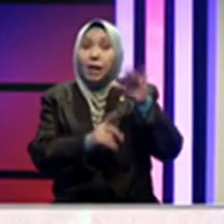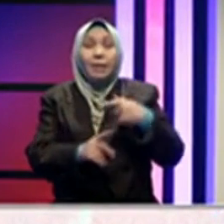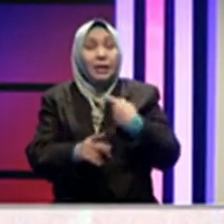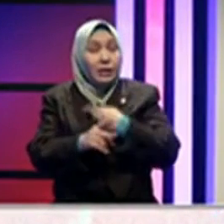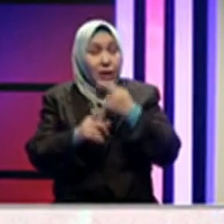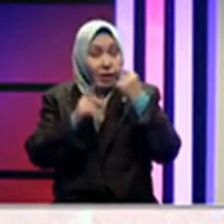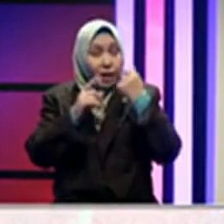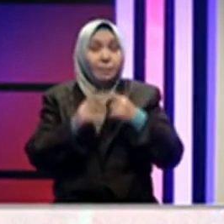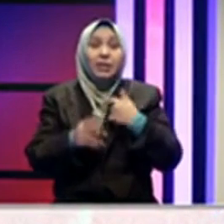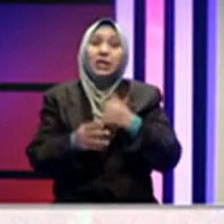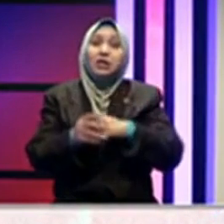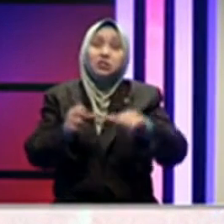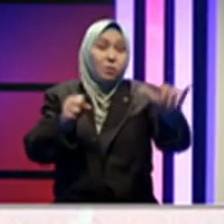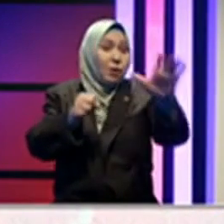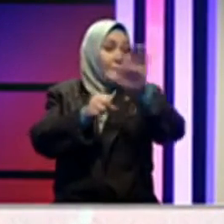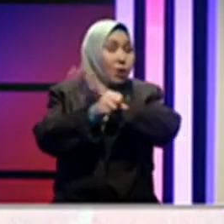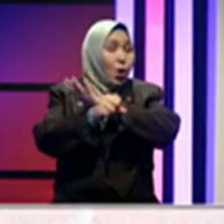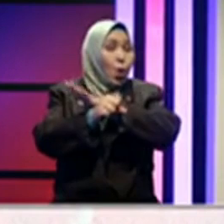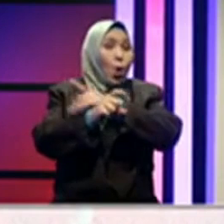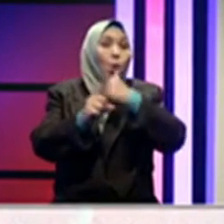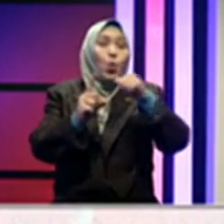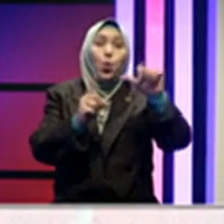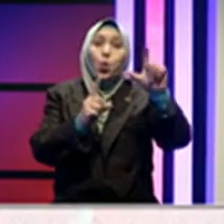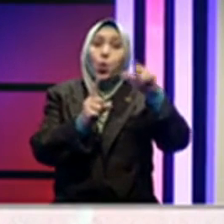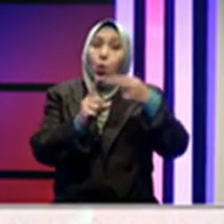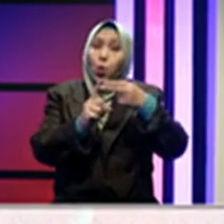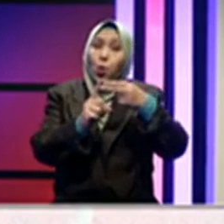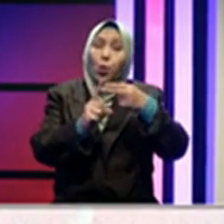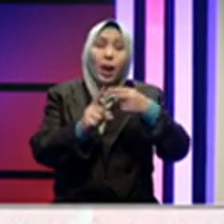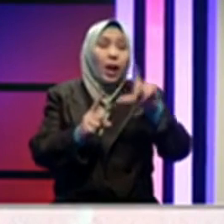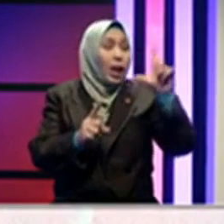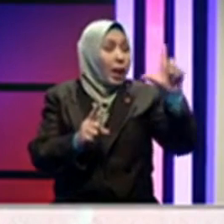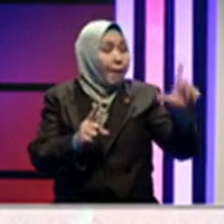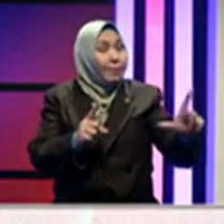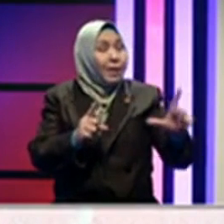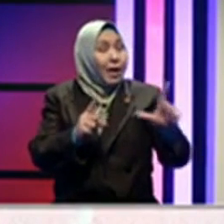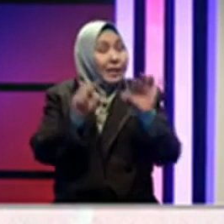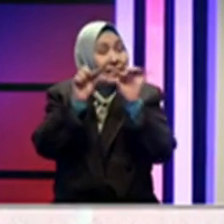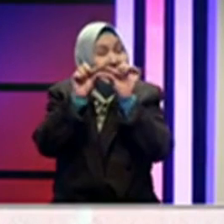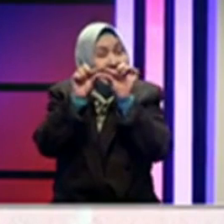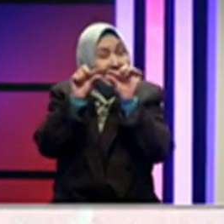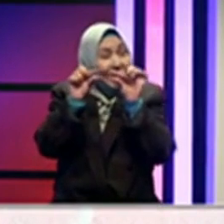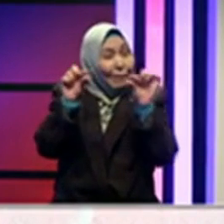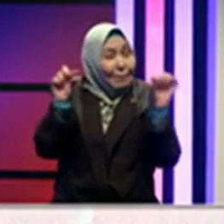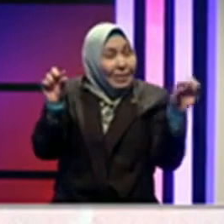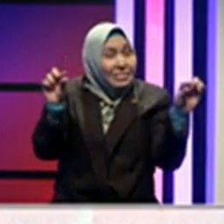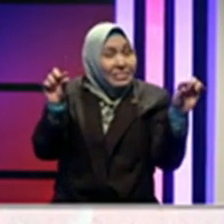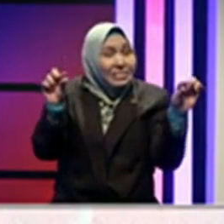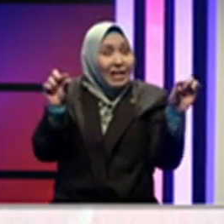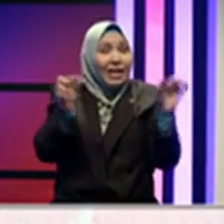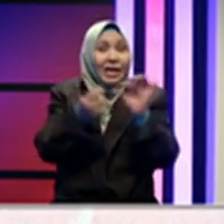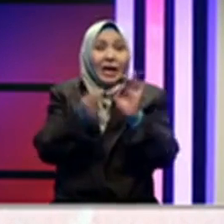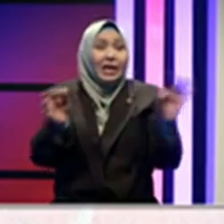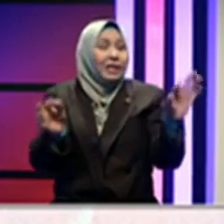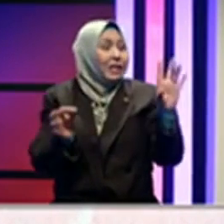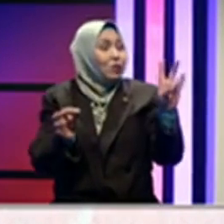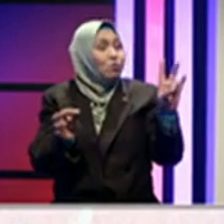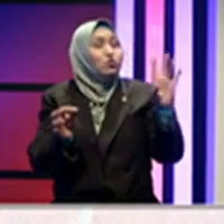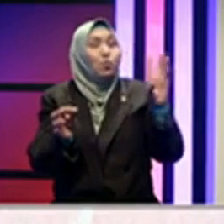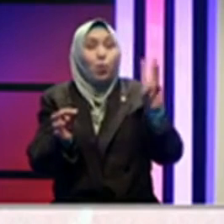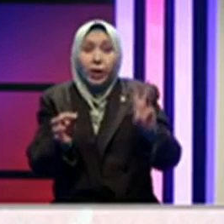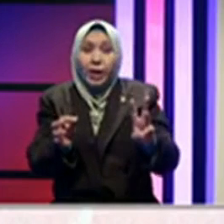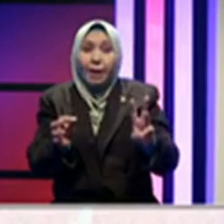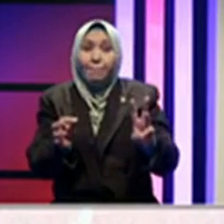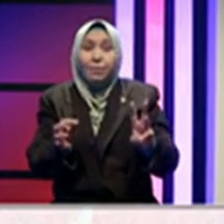kan sempurnakan huruf lam yang bersifat nipis dalam ayat yang ke-76 ini ya